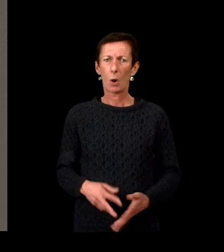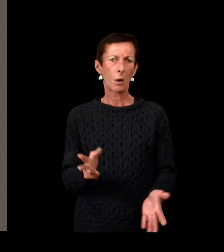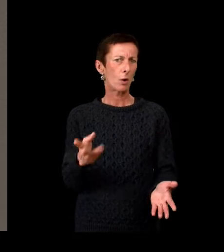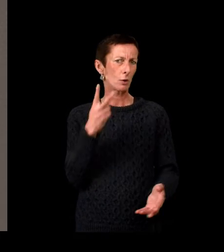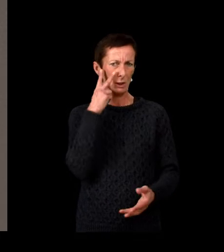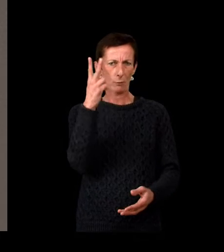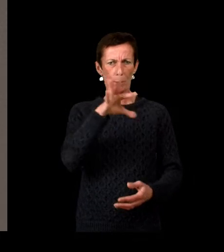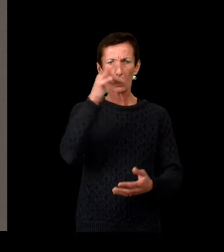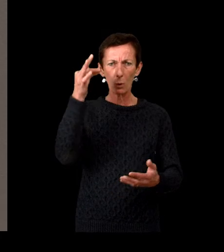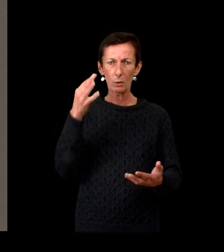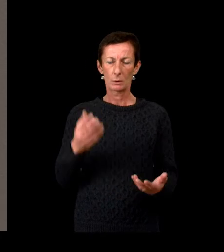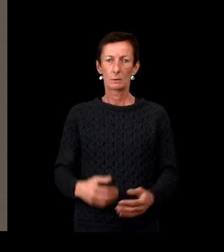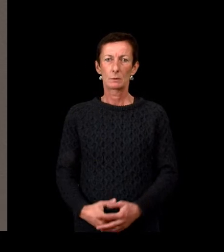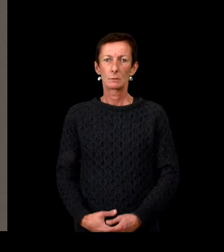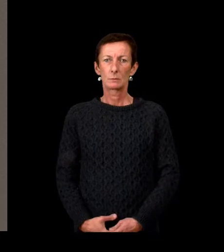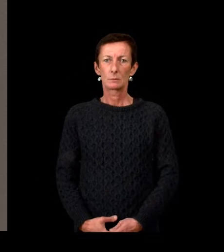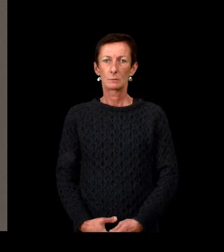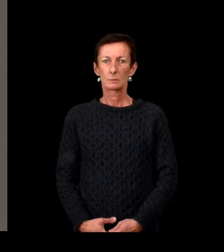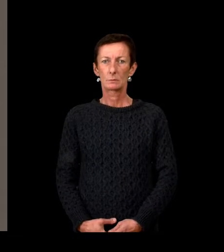Ah, ça se voit trop.